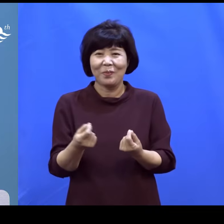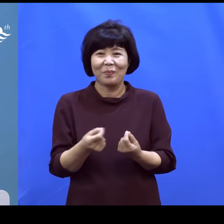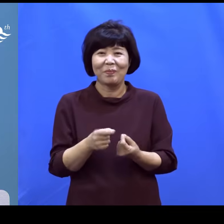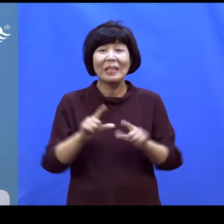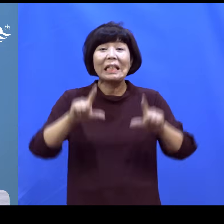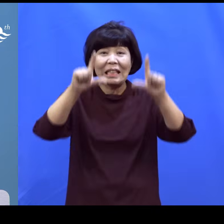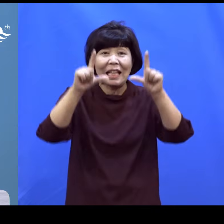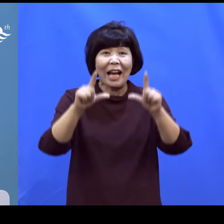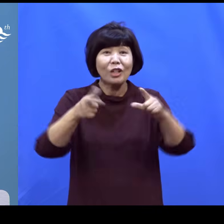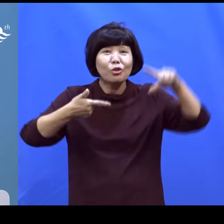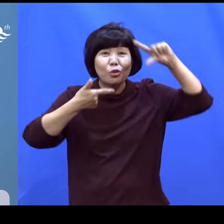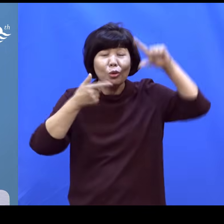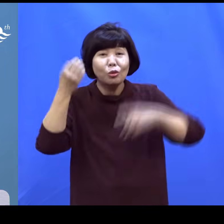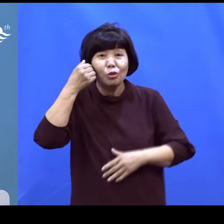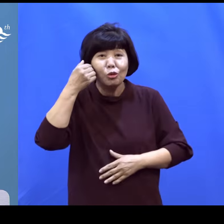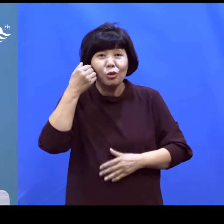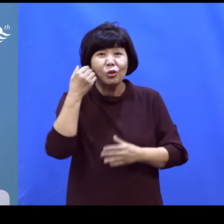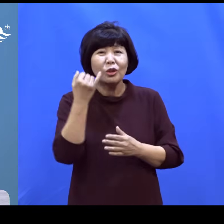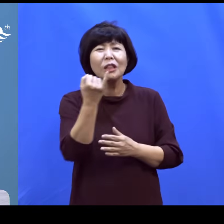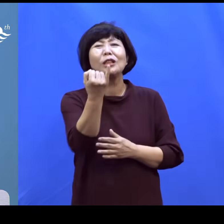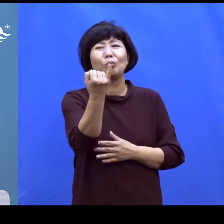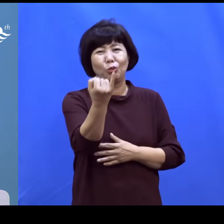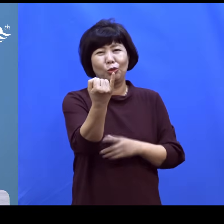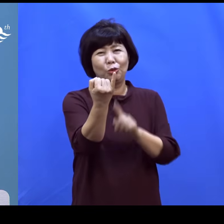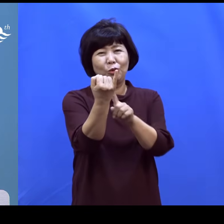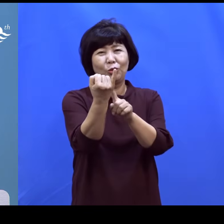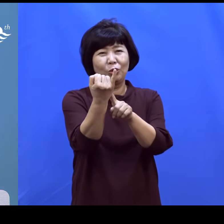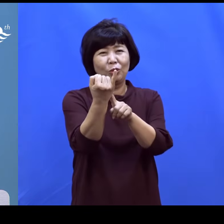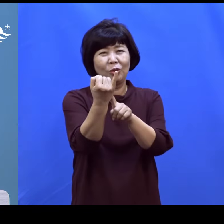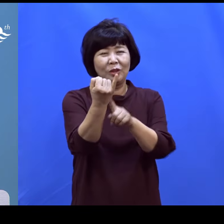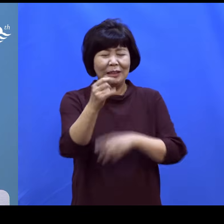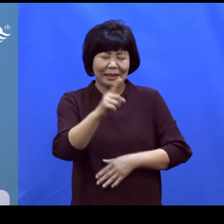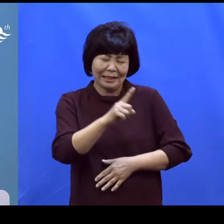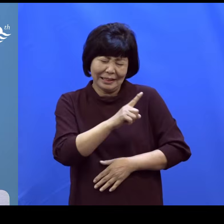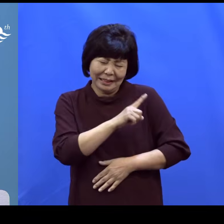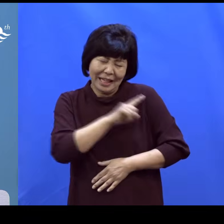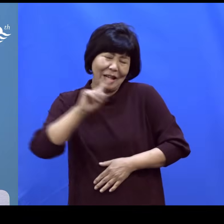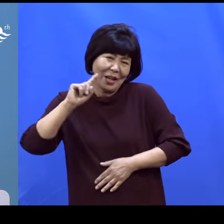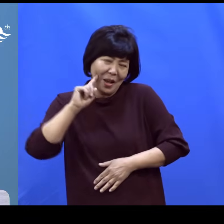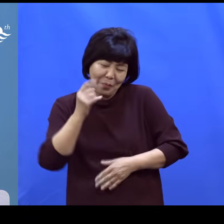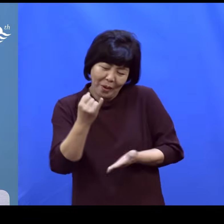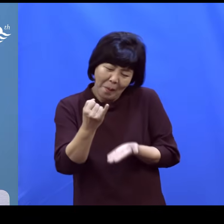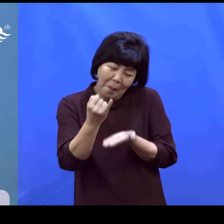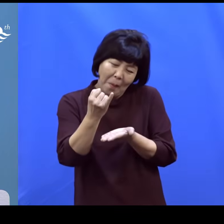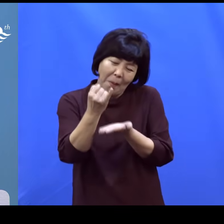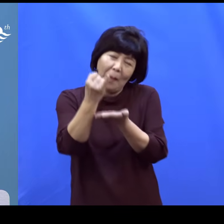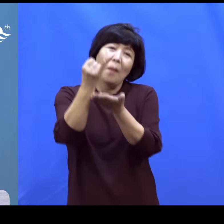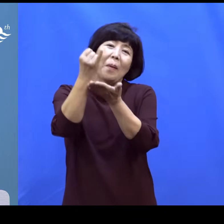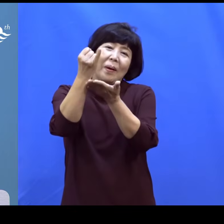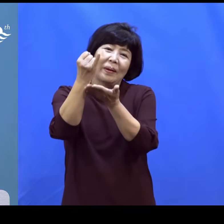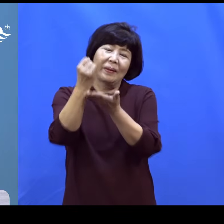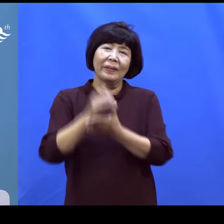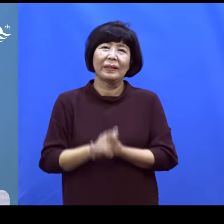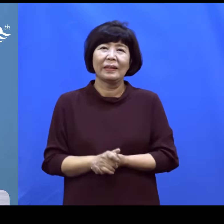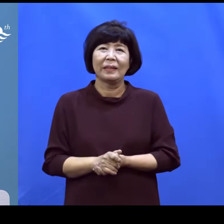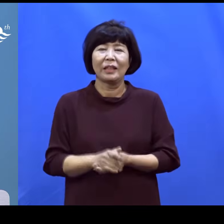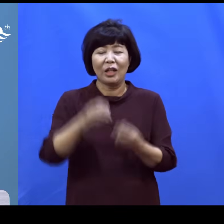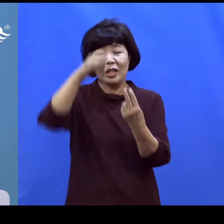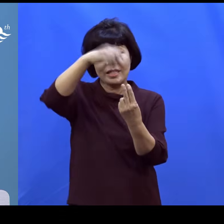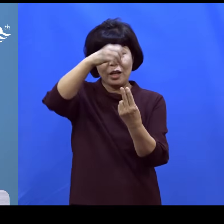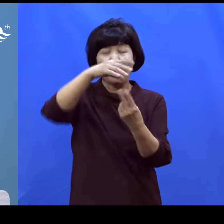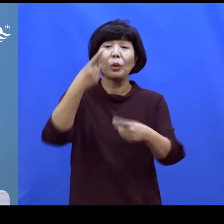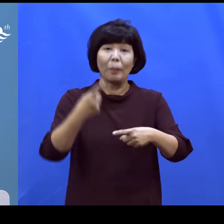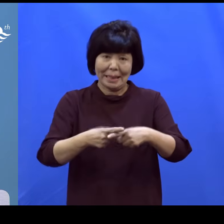거예요. 들러리는 그냥 신랑 신부를 돋보이게 하는 거예요. 요한은 자신과 그리스도를 비교할 수 없음을 알고